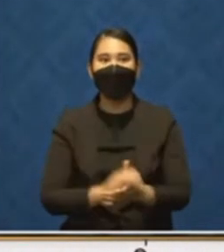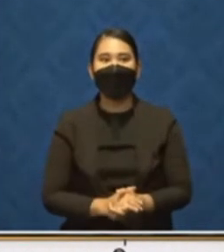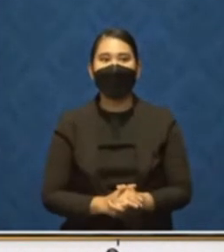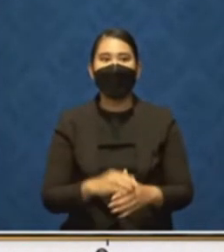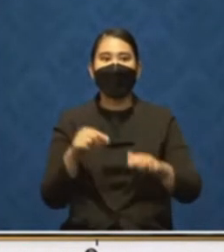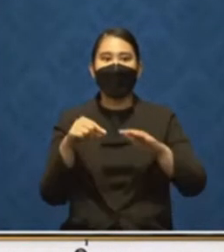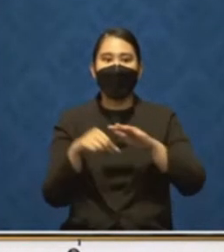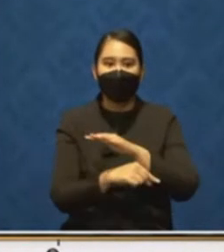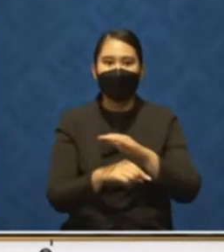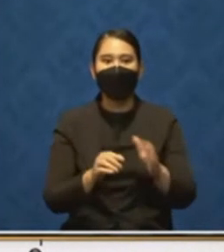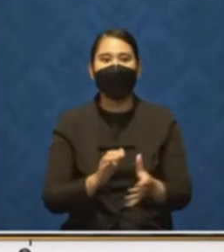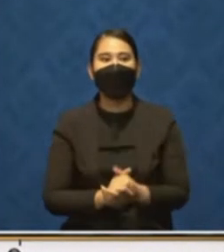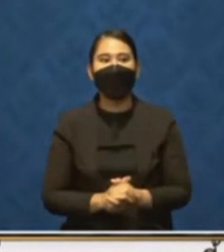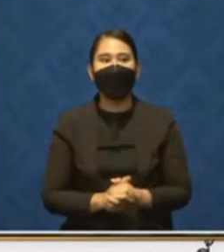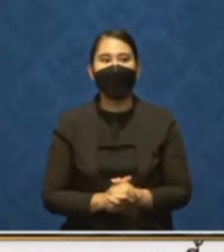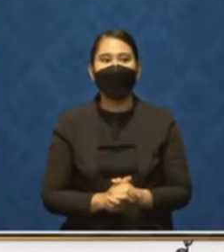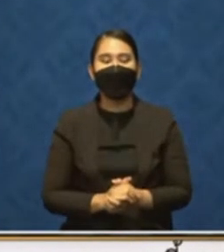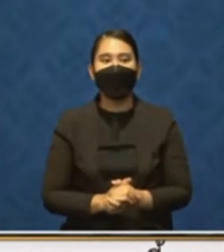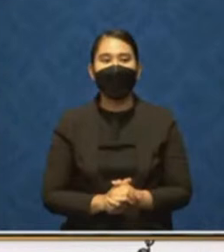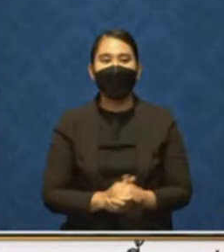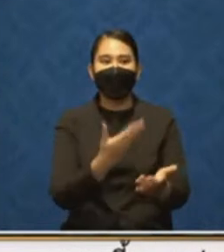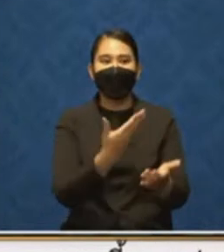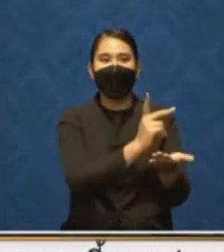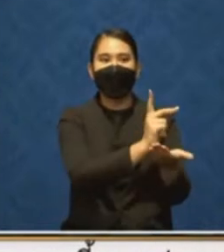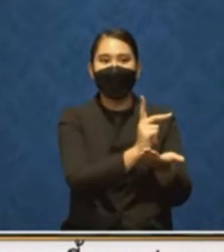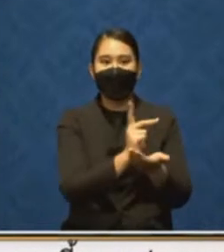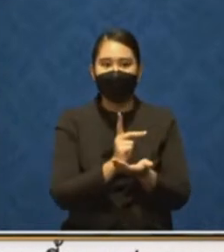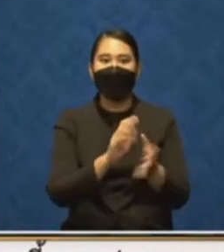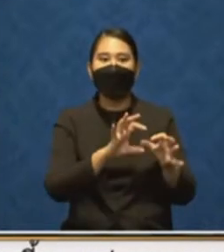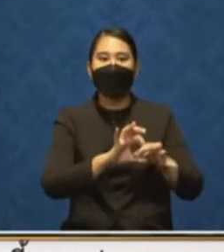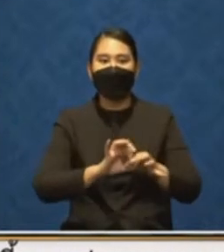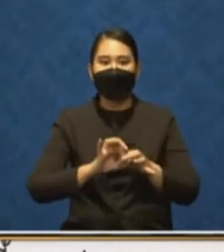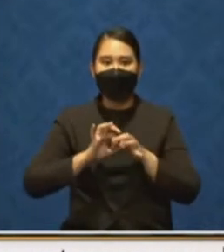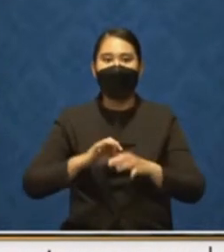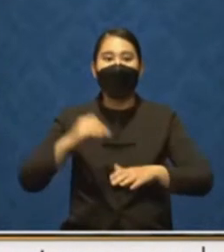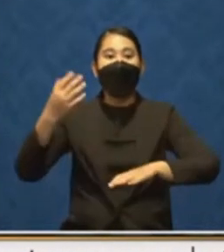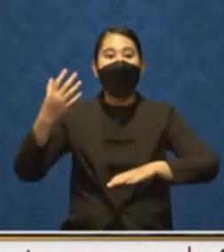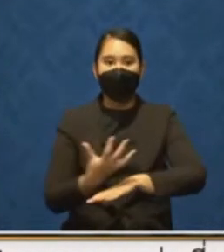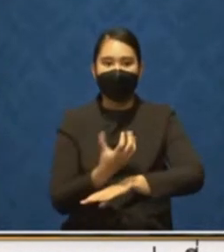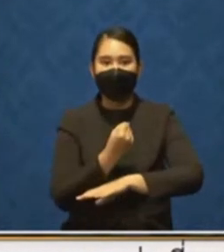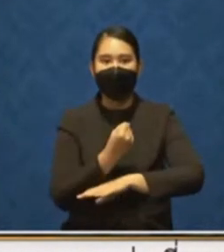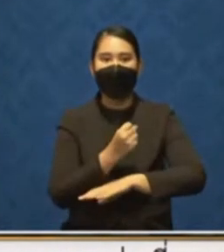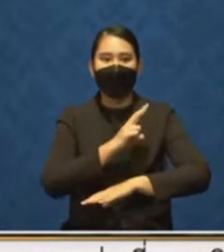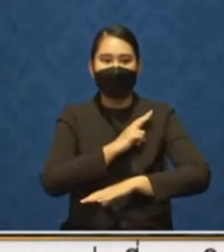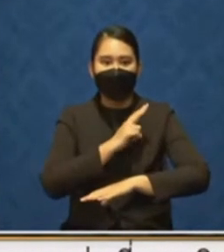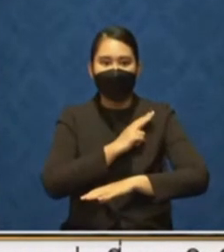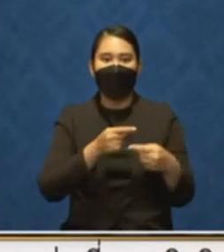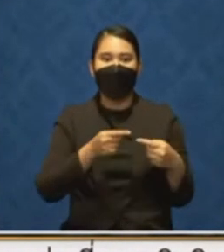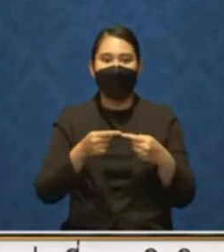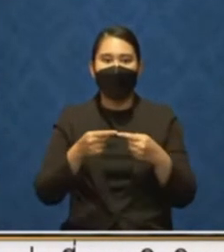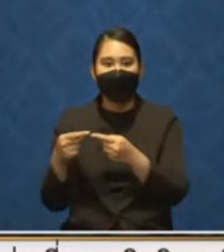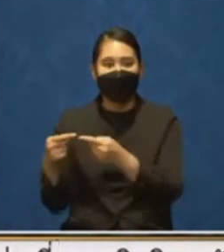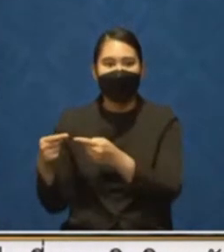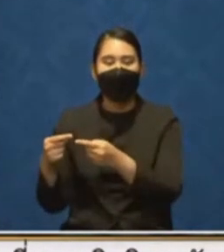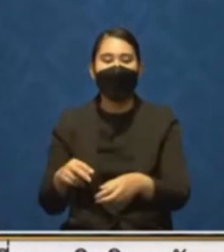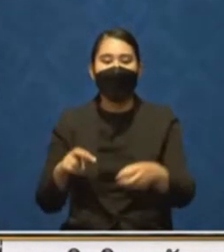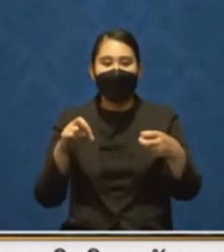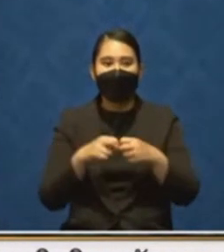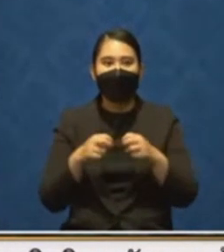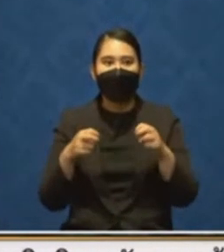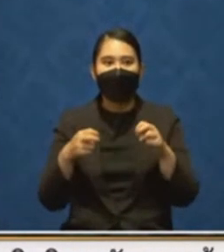กู้เงินเพื่อนำไปใช้ประโยชน์ด้วยการสืบทอดอำนาจจัดงบประมาณโดยไม่เข้าใจปัญหาของ